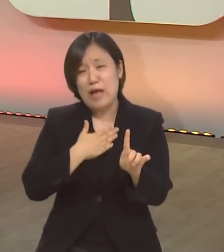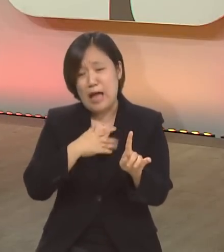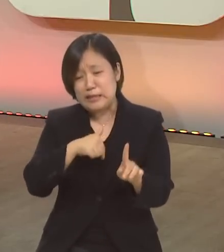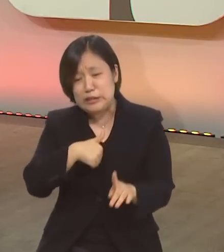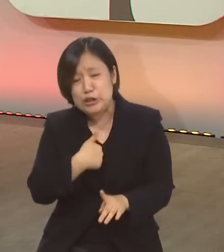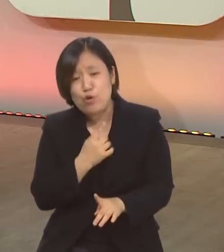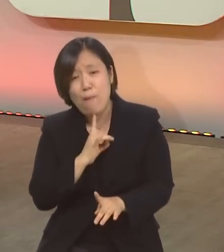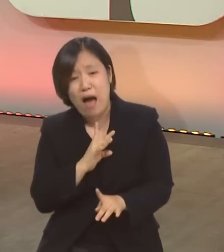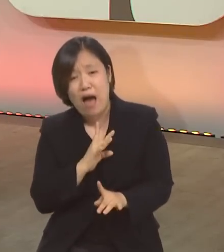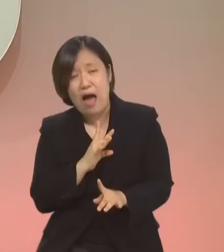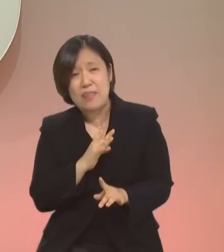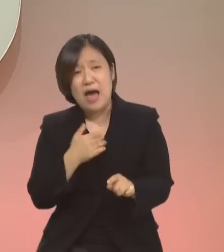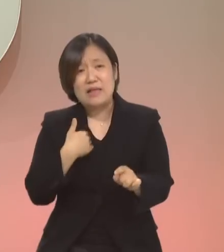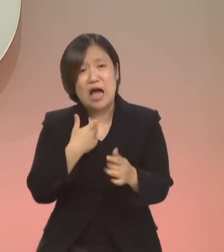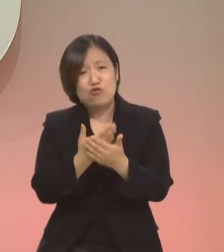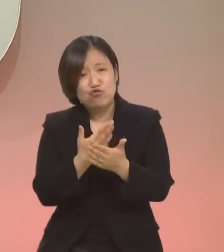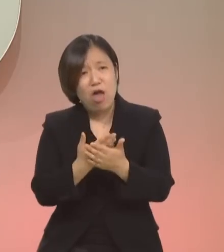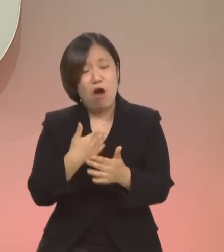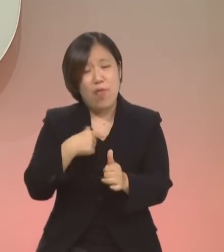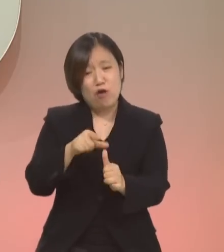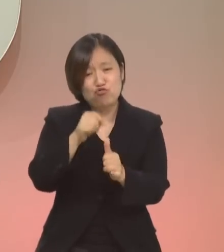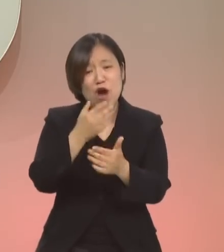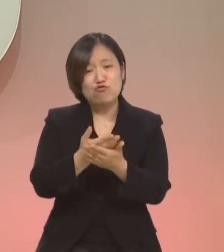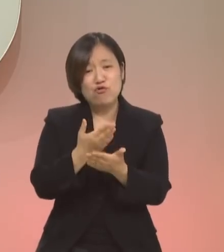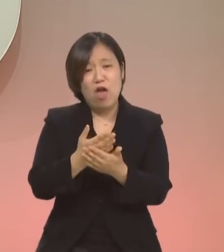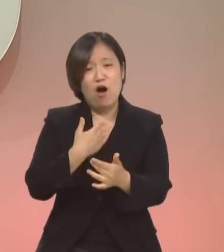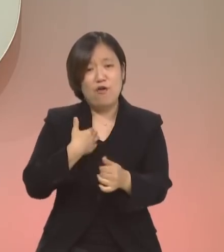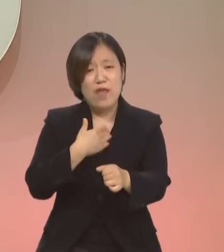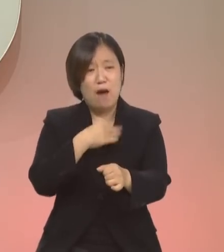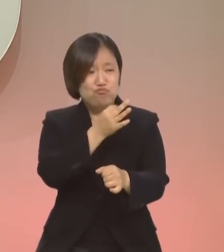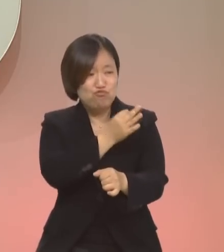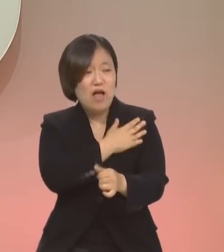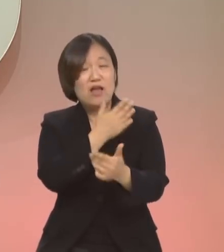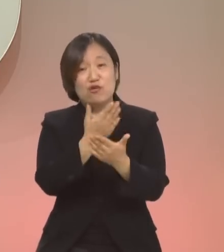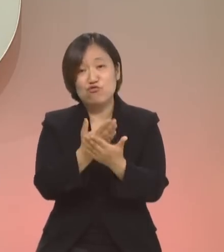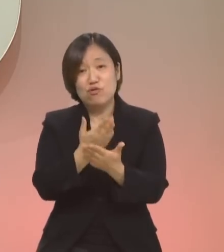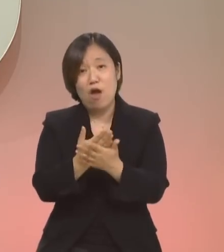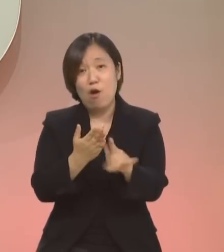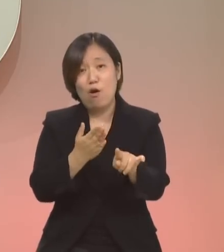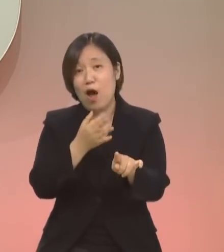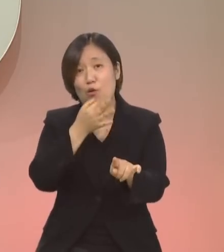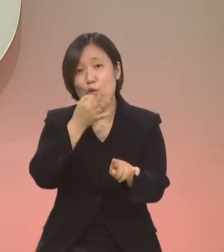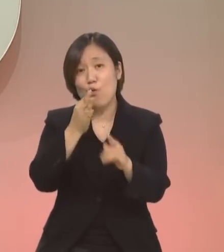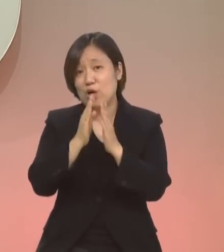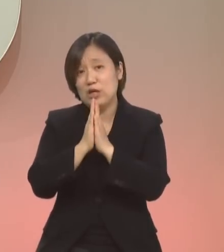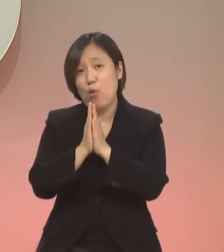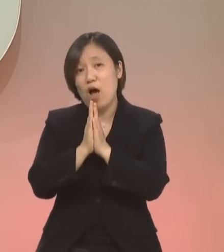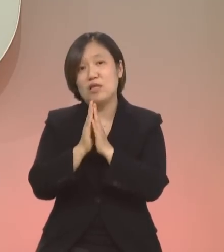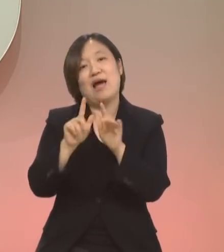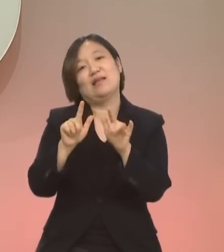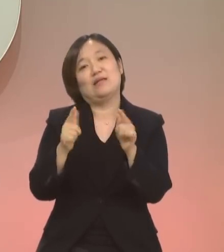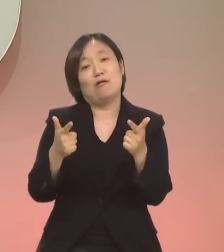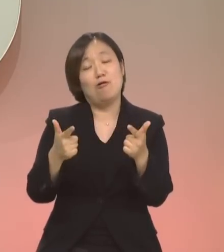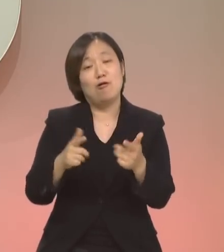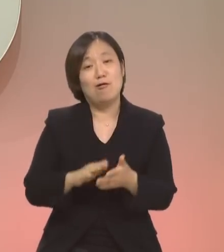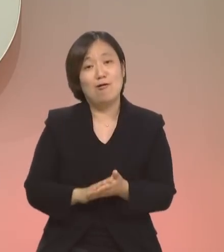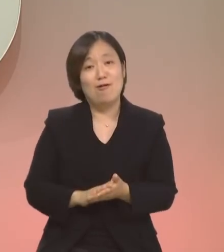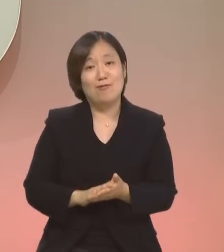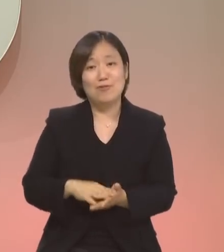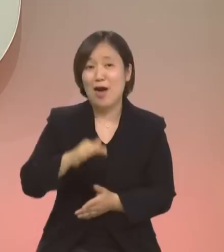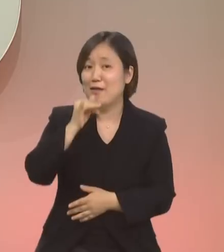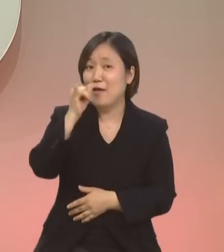위해서 저 잘 되게 해주세요라는 그런 축원은 하지 않는답니다 어 정말 대단한 거죠